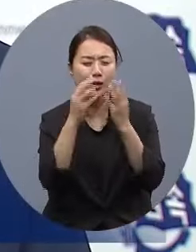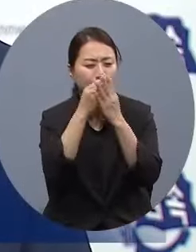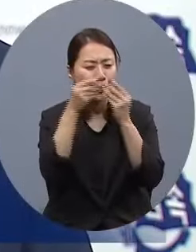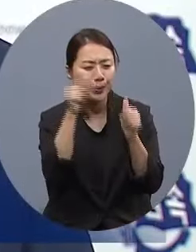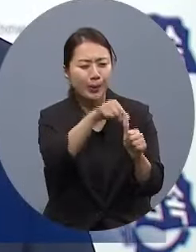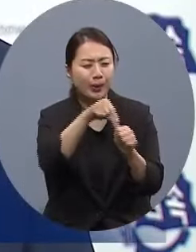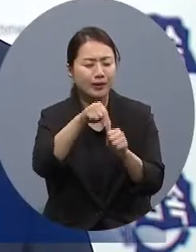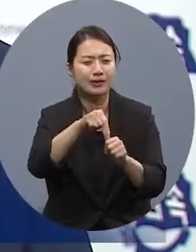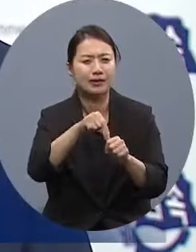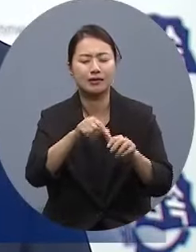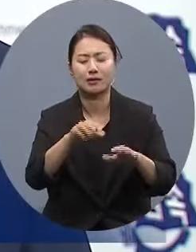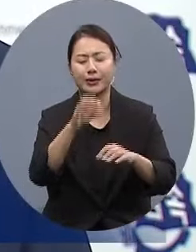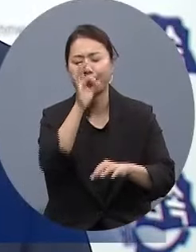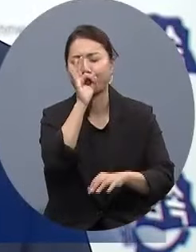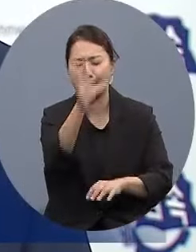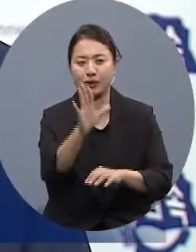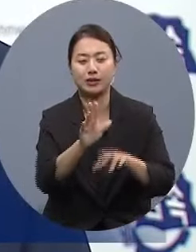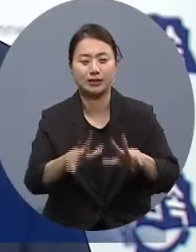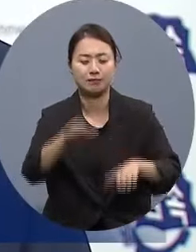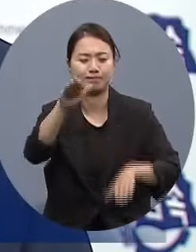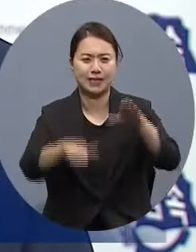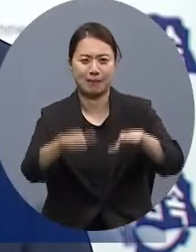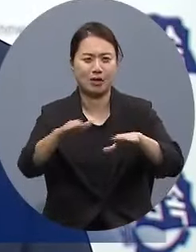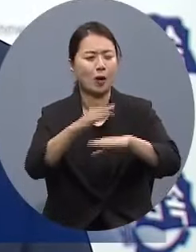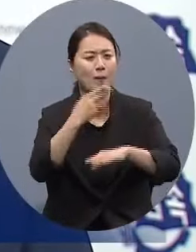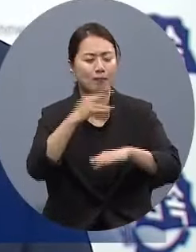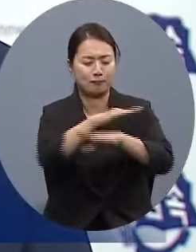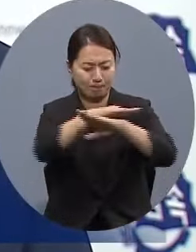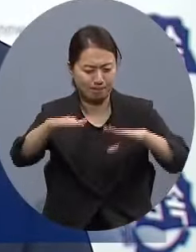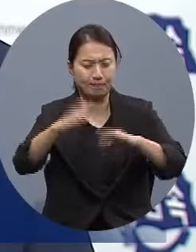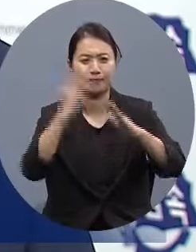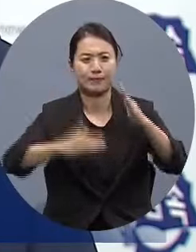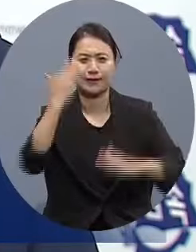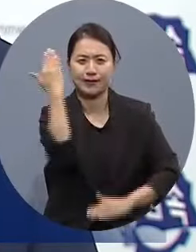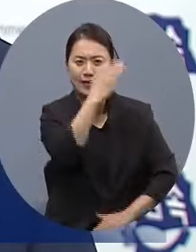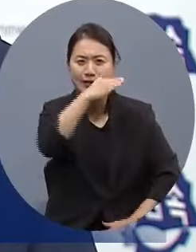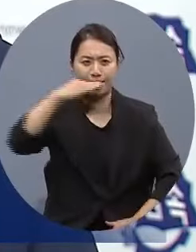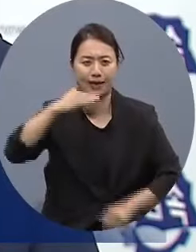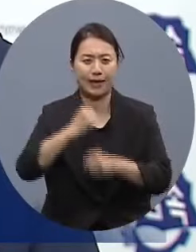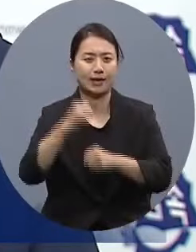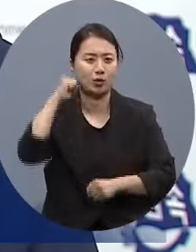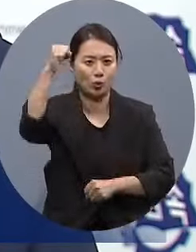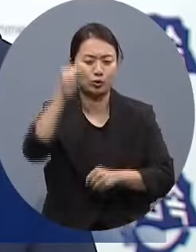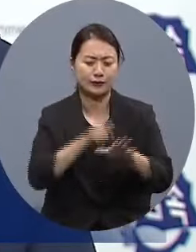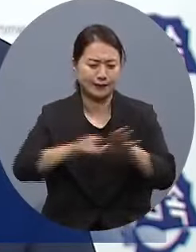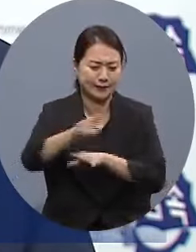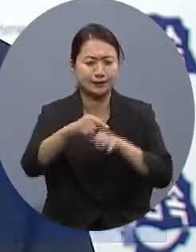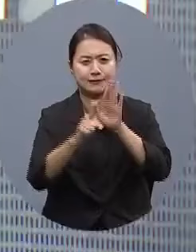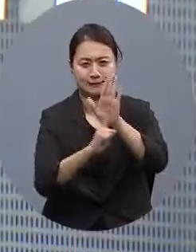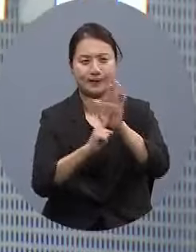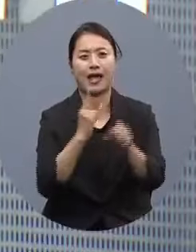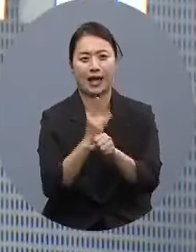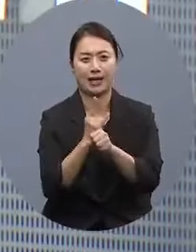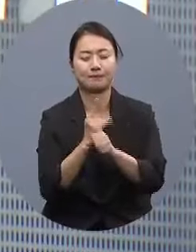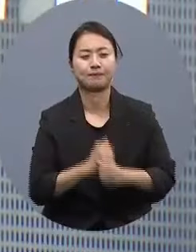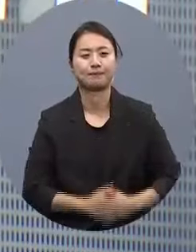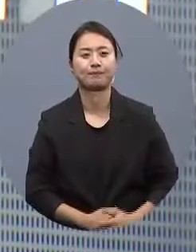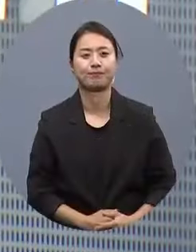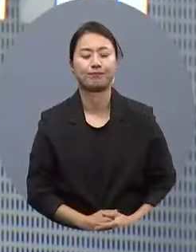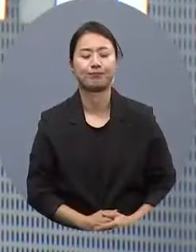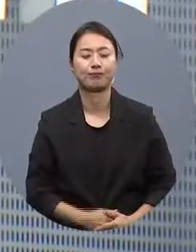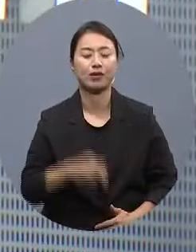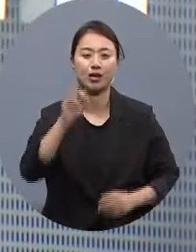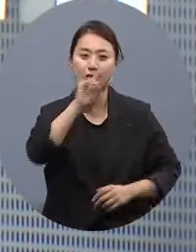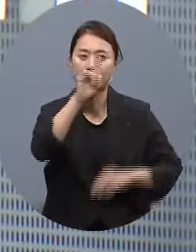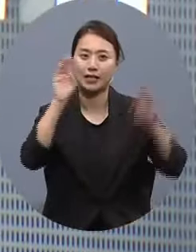세습을 바로잡고 평등한 기회와 차별없는 세상 청렴한 풍토를 만드는데 노동조합이 앞장서겠습니다 한편